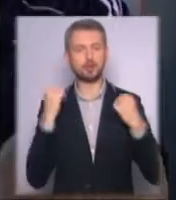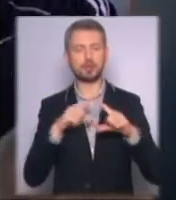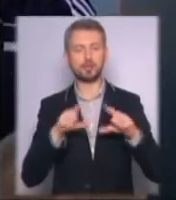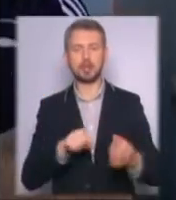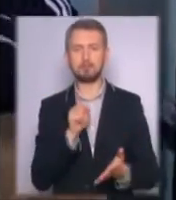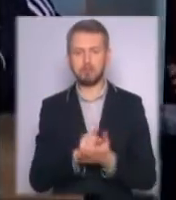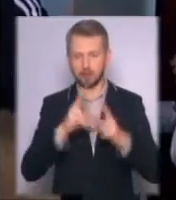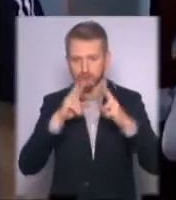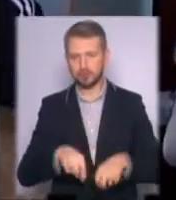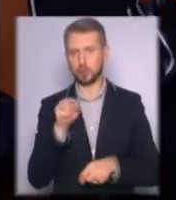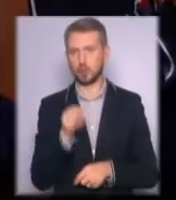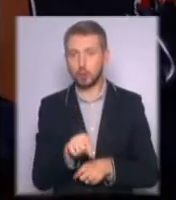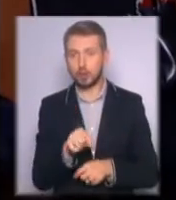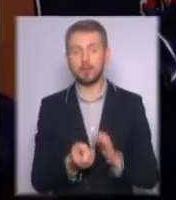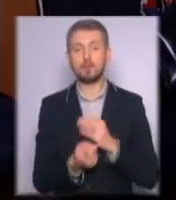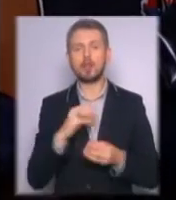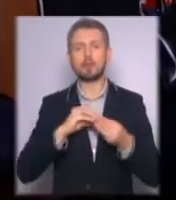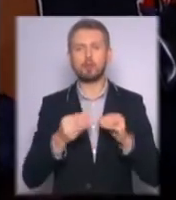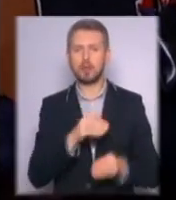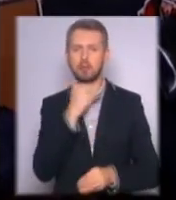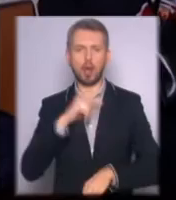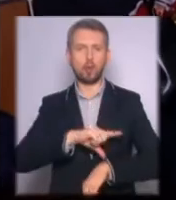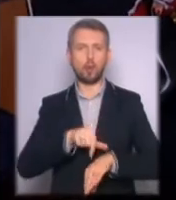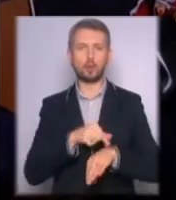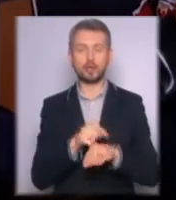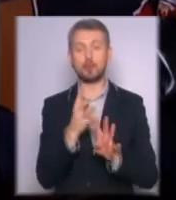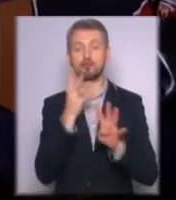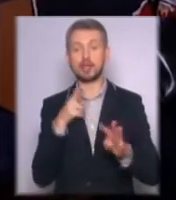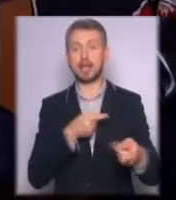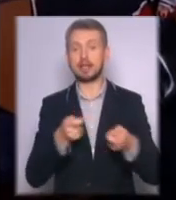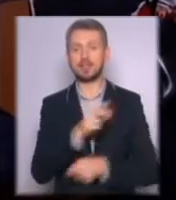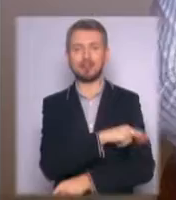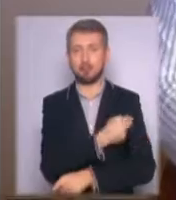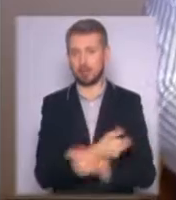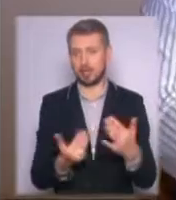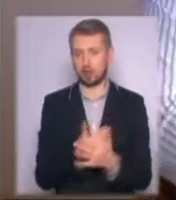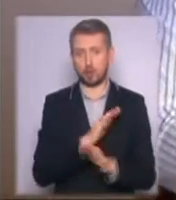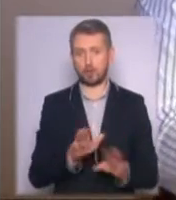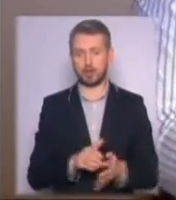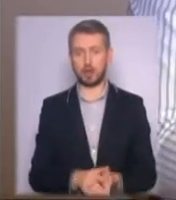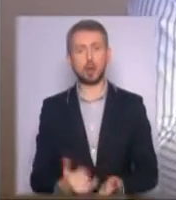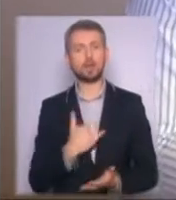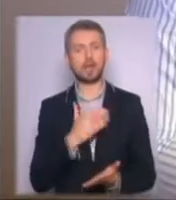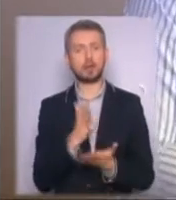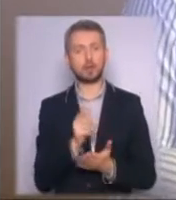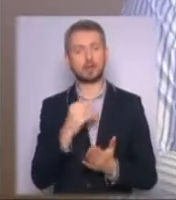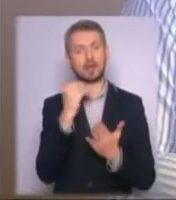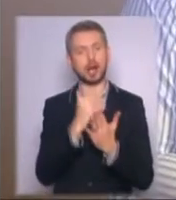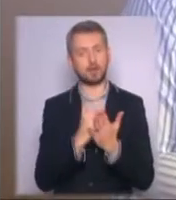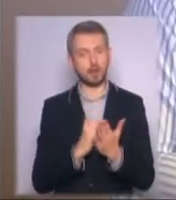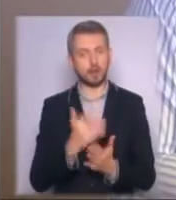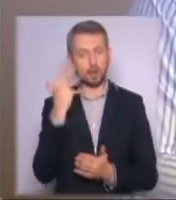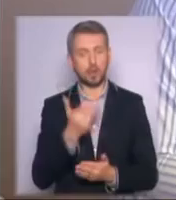обстеження саме тут. Виявляється, проблема багатогодинних черг для керівництва поліклініки не є новиною. У нас існує цей графік, коли